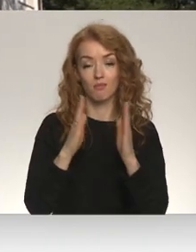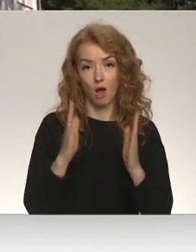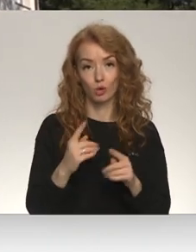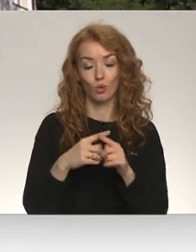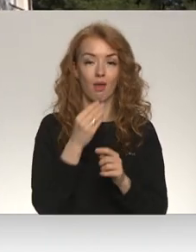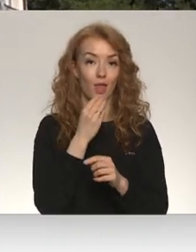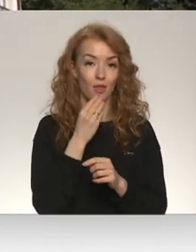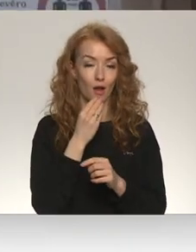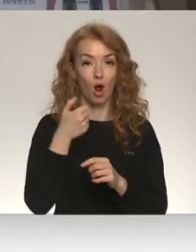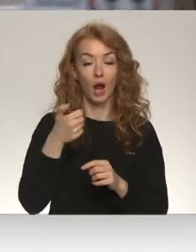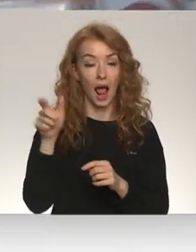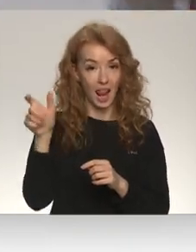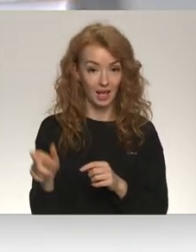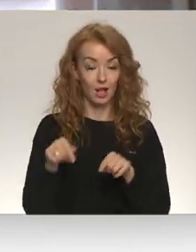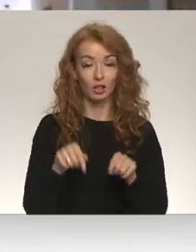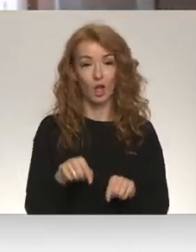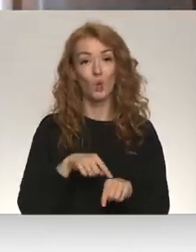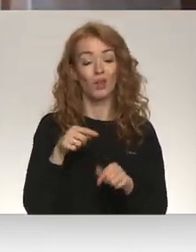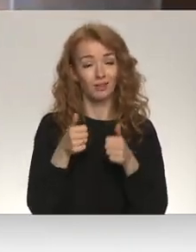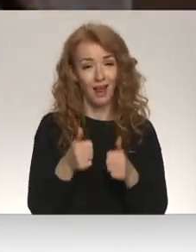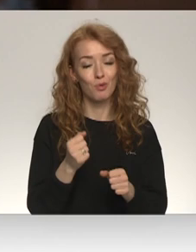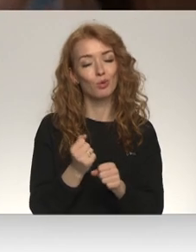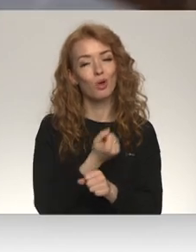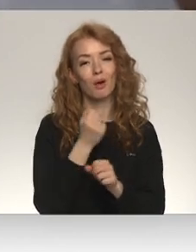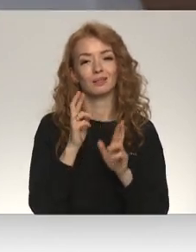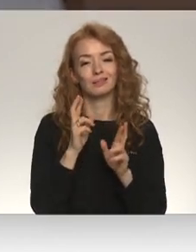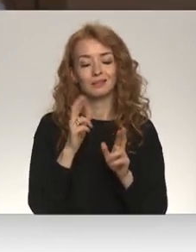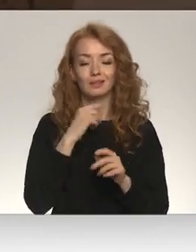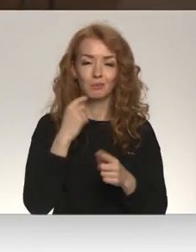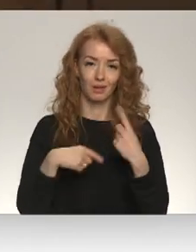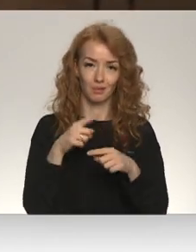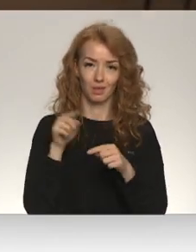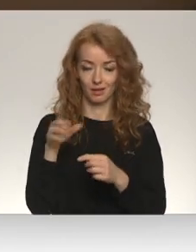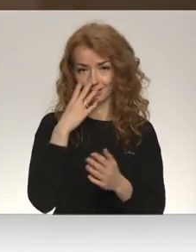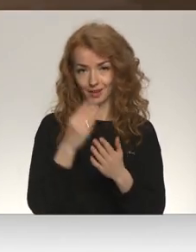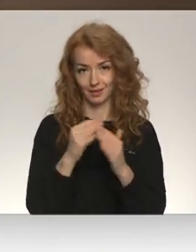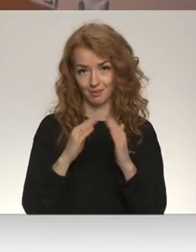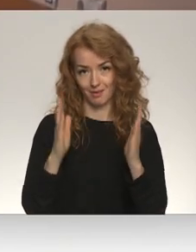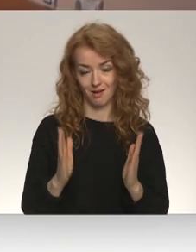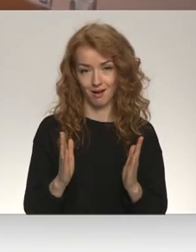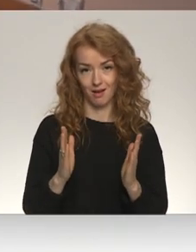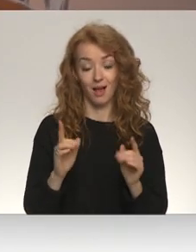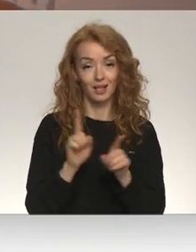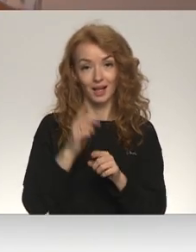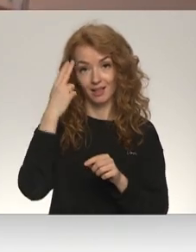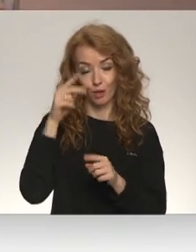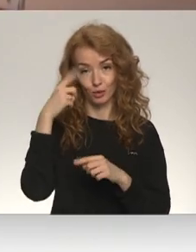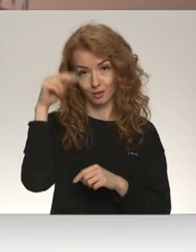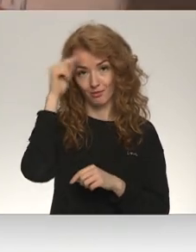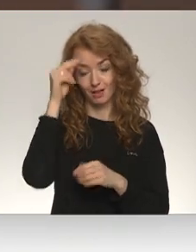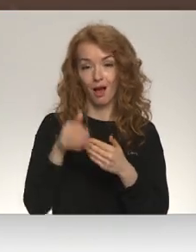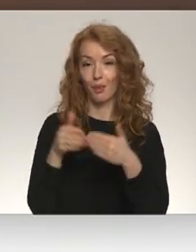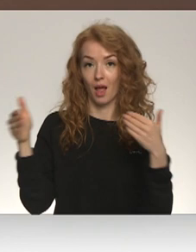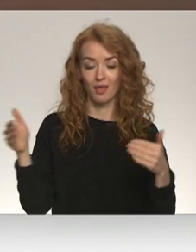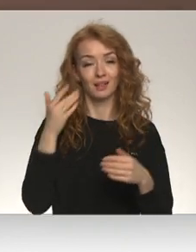ēdināšanu. Gaļina, lai arī Latvijā jūtas novērtēta, tomēr cer, ka varēs drīzum atgriezties savās mājās. Arī dēls, kurš šobrīd mācās